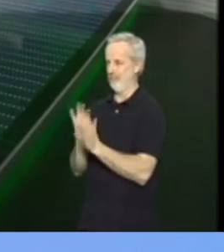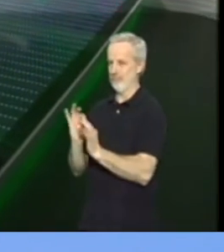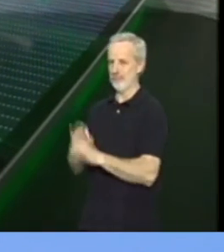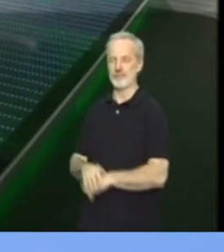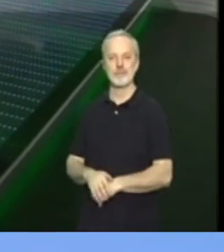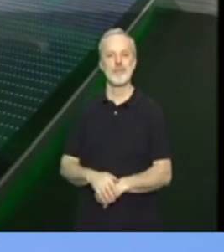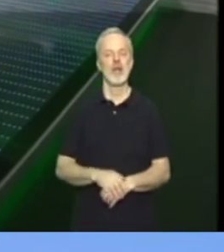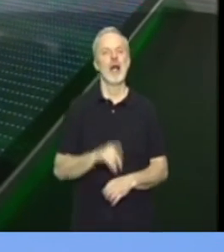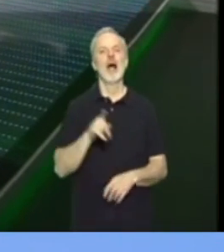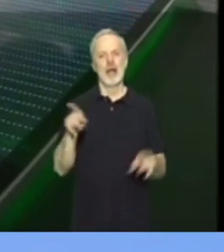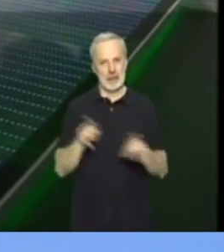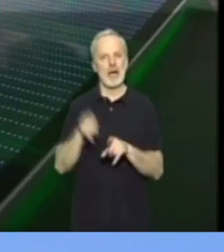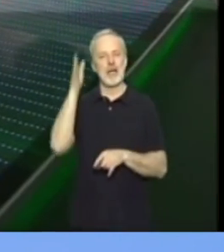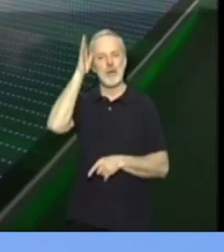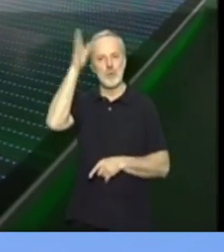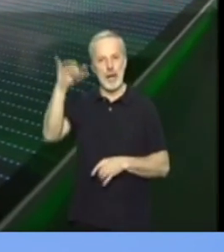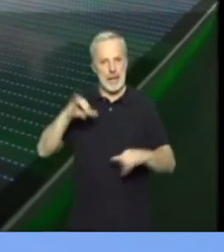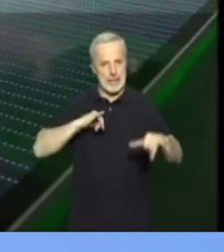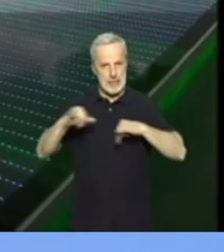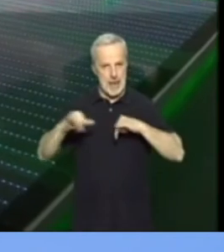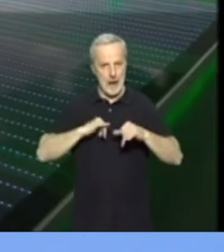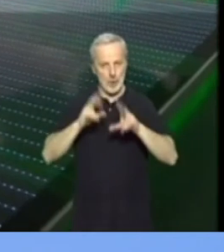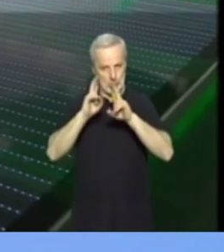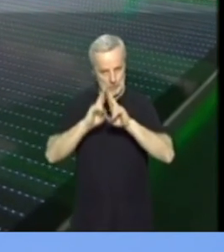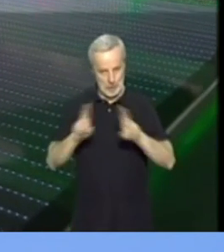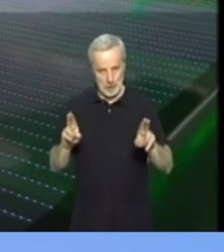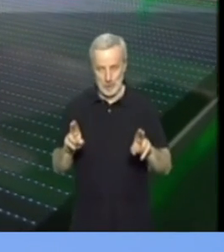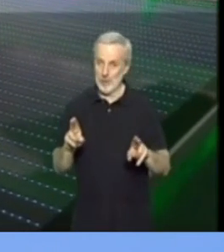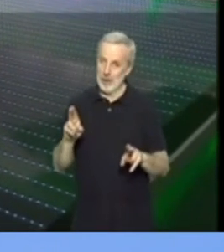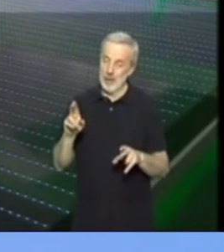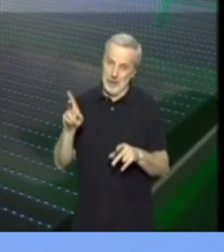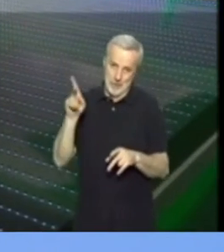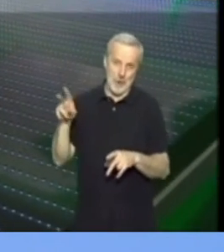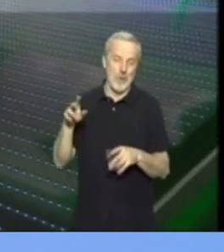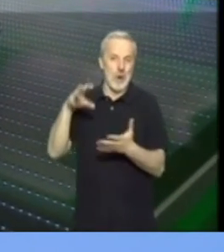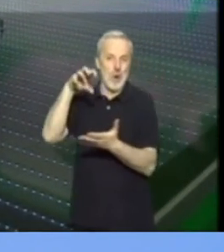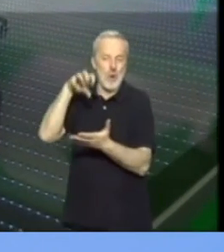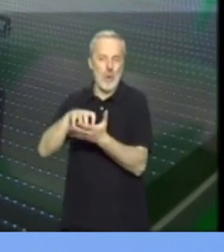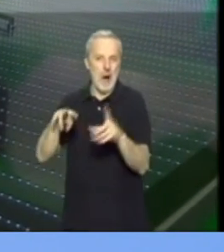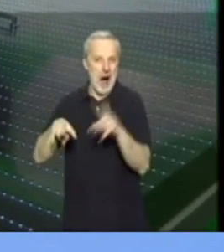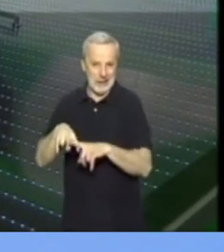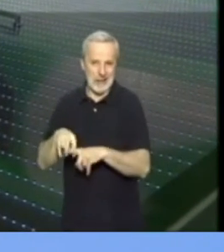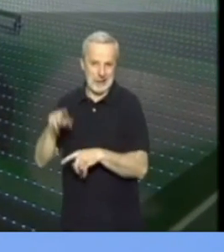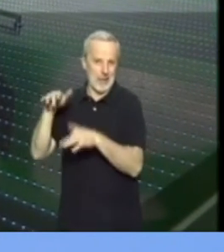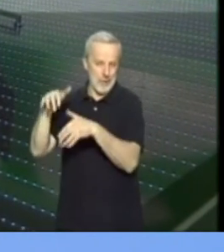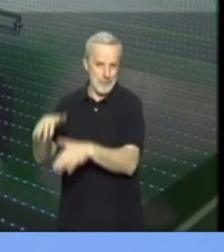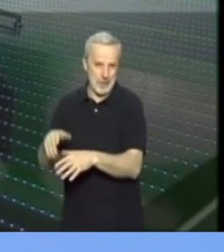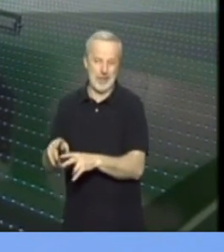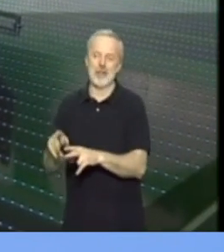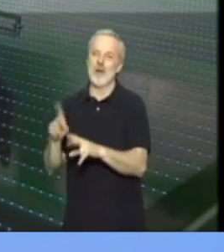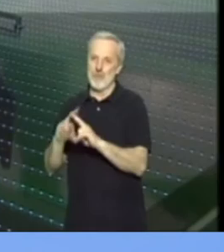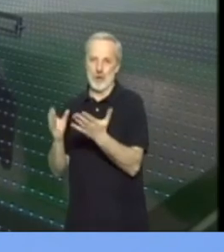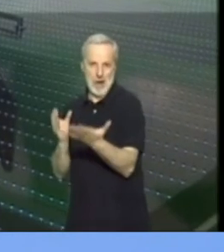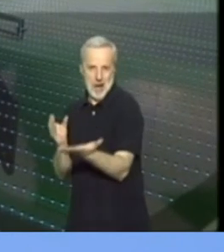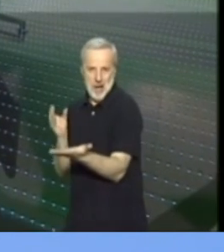nejdéle. A možná si bude vybírat právě i na závodě míru další možné hvězdičky, i když tam už je skoro pozdě, tam už jsou